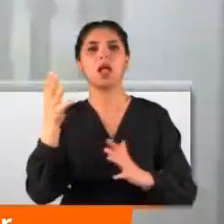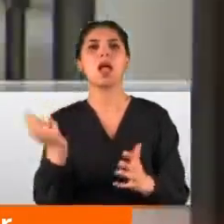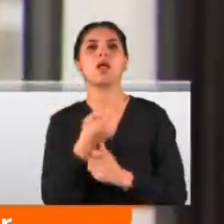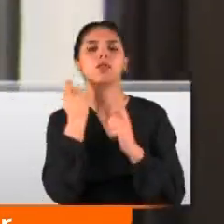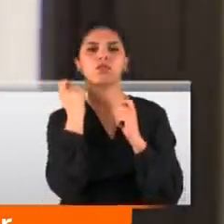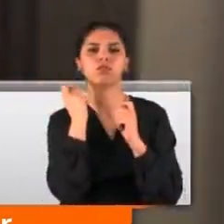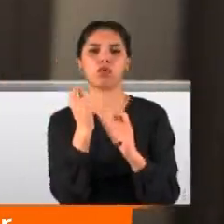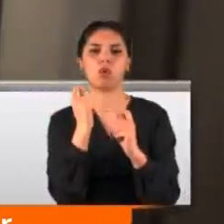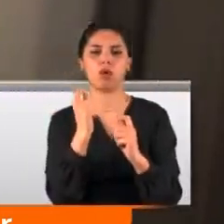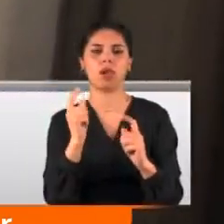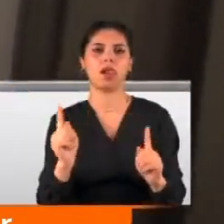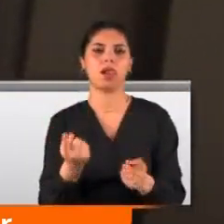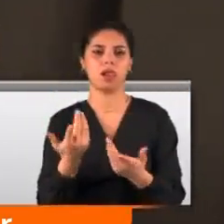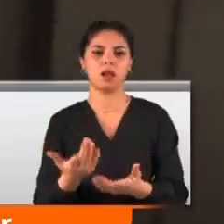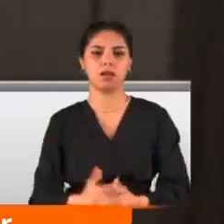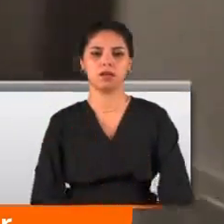maalesef.